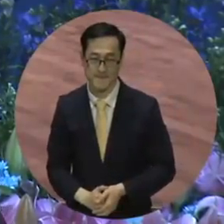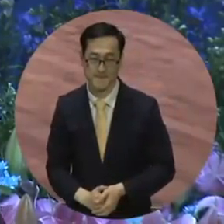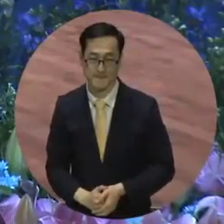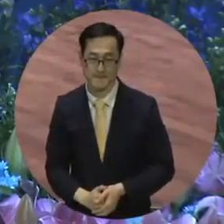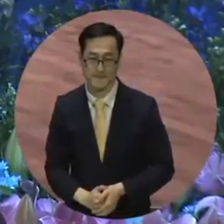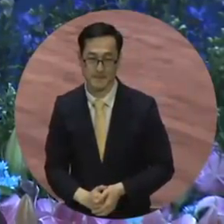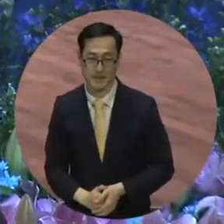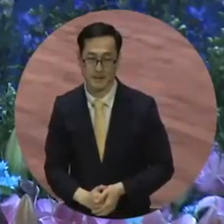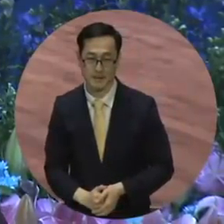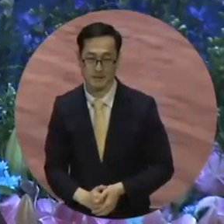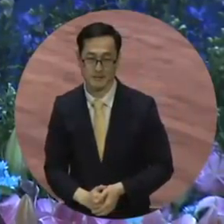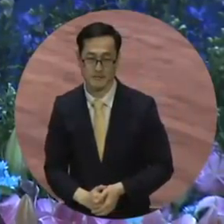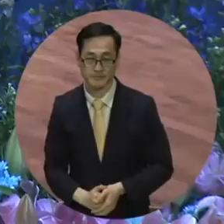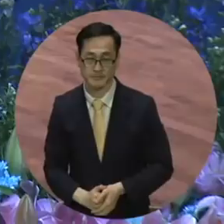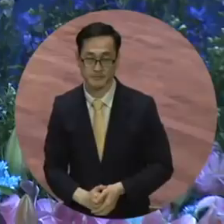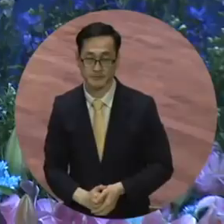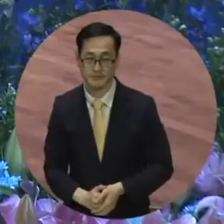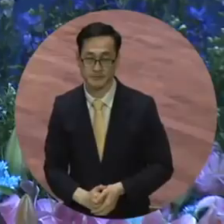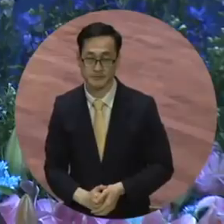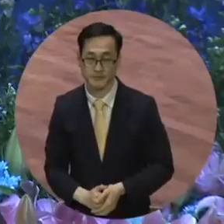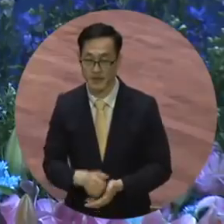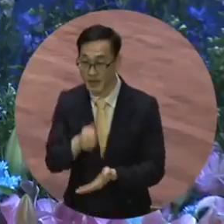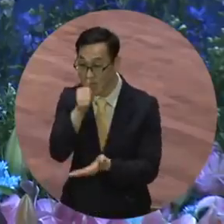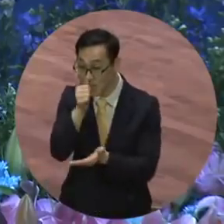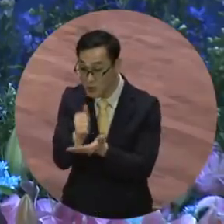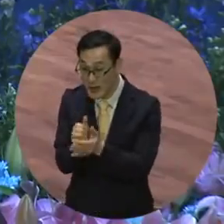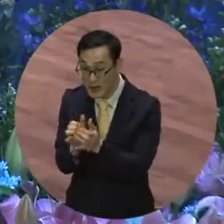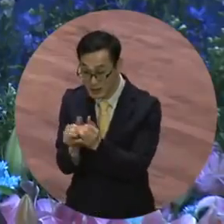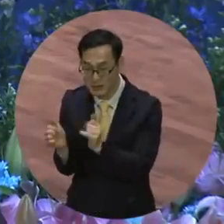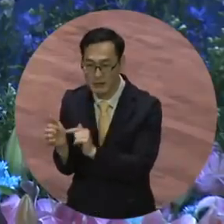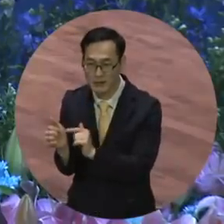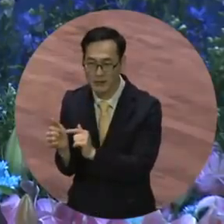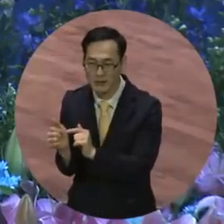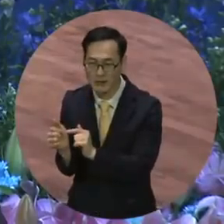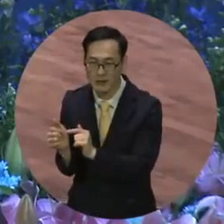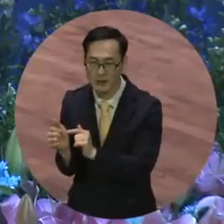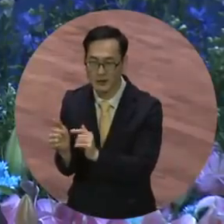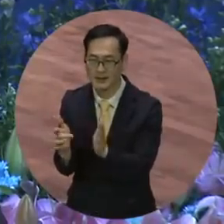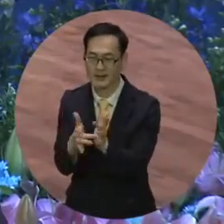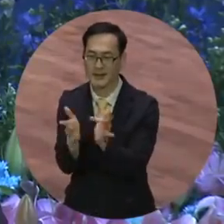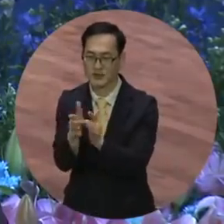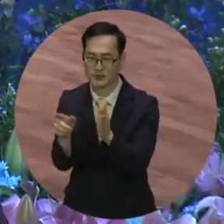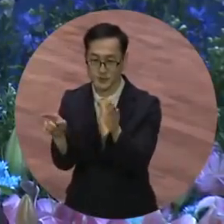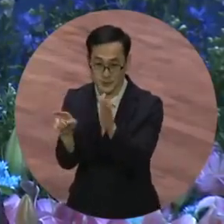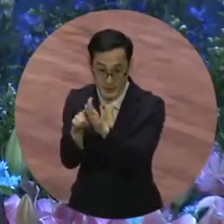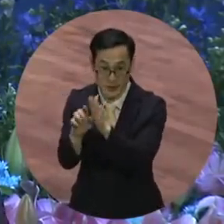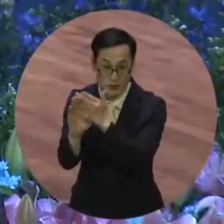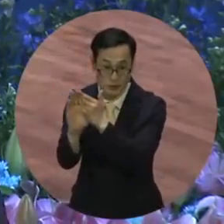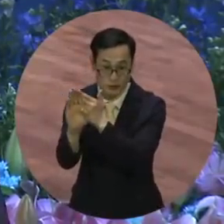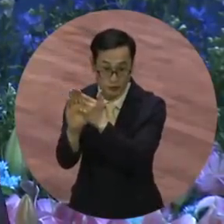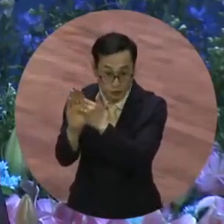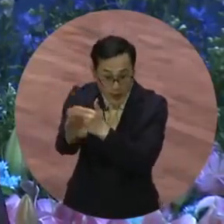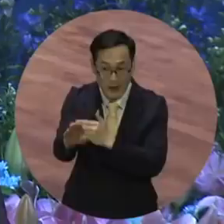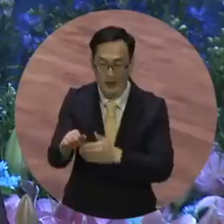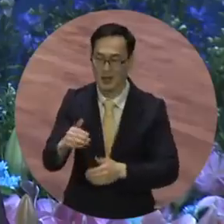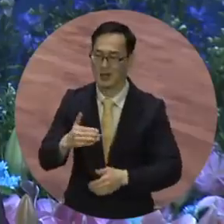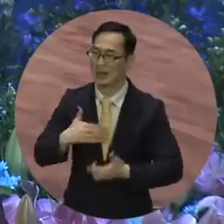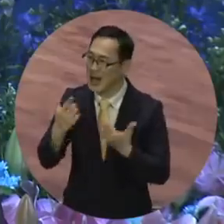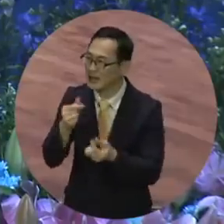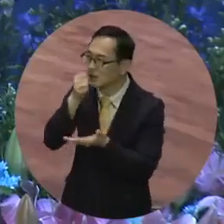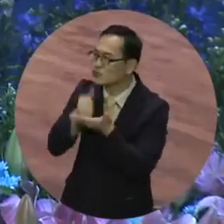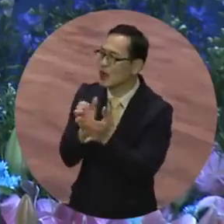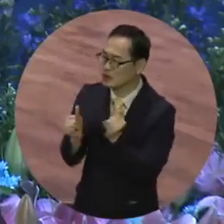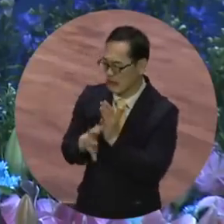죄인 중에 죄인이었던 이 사람이 예수 믿고 나니까 나 같은 죄인